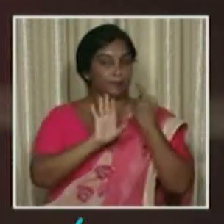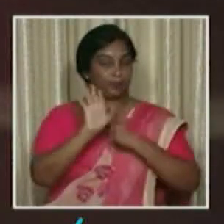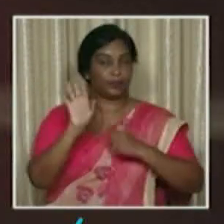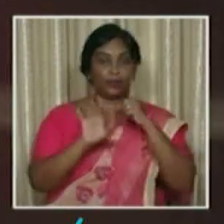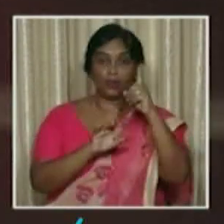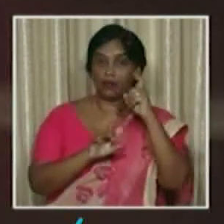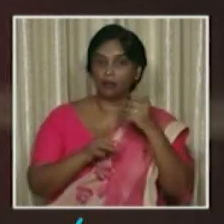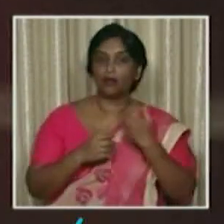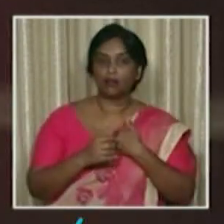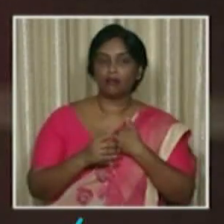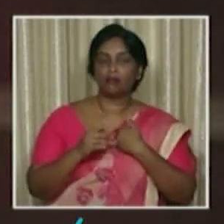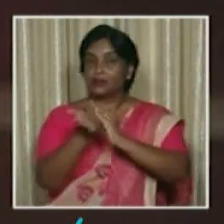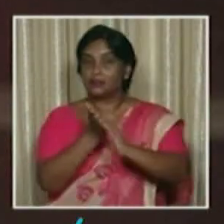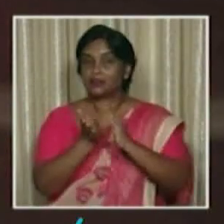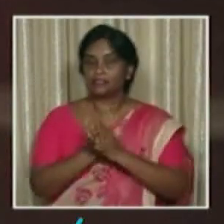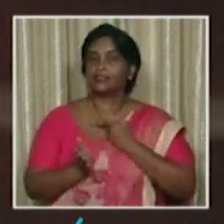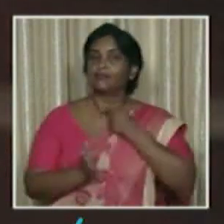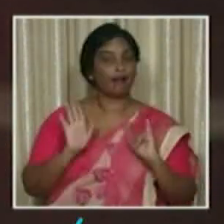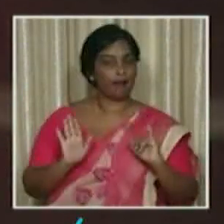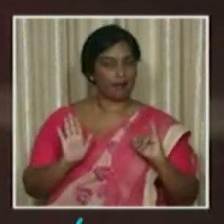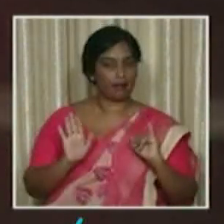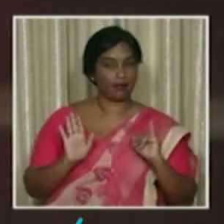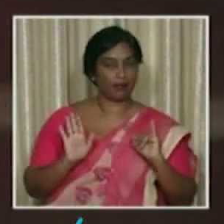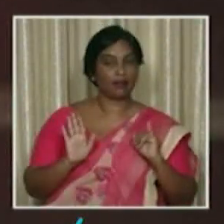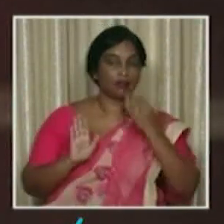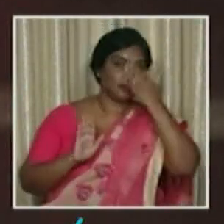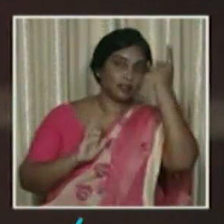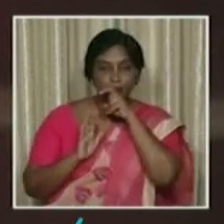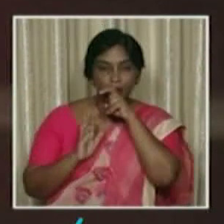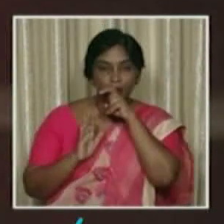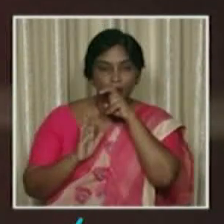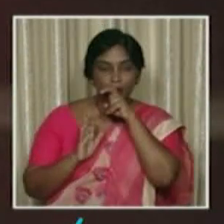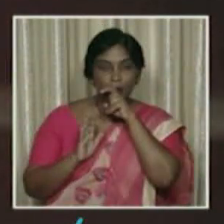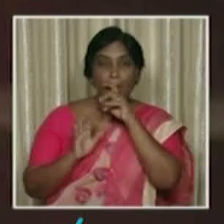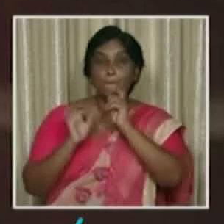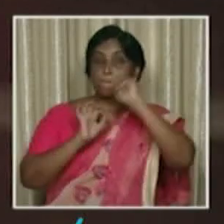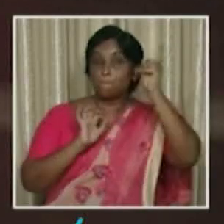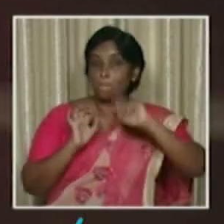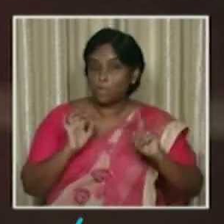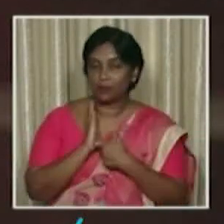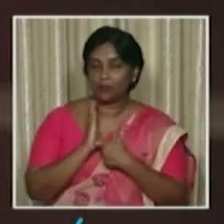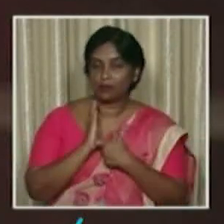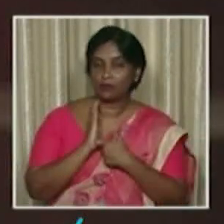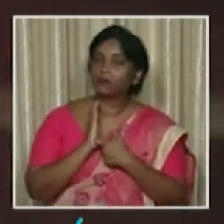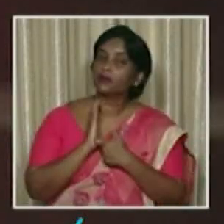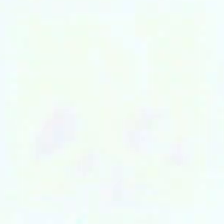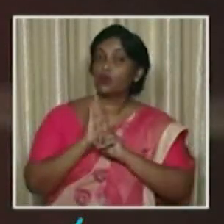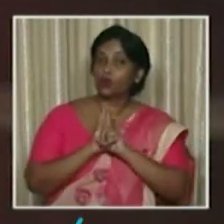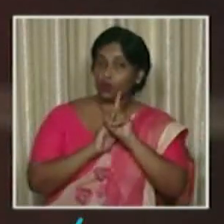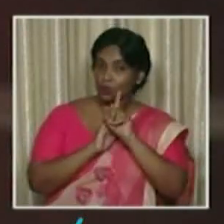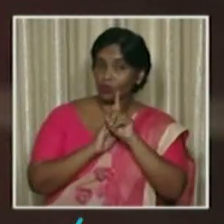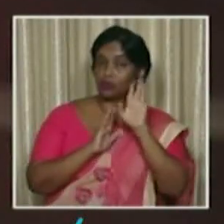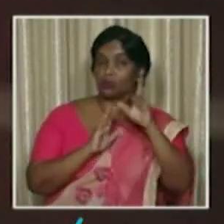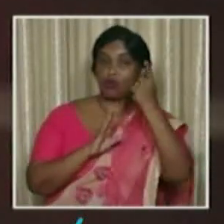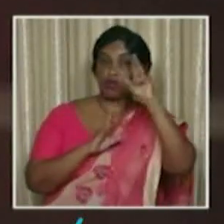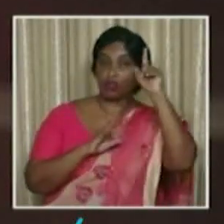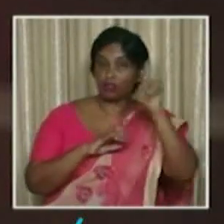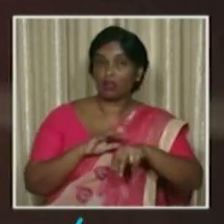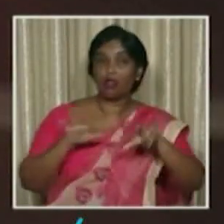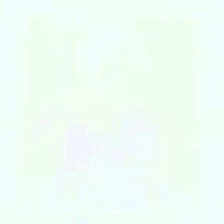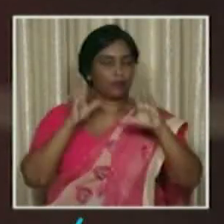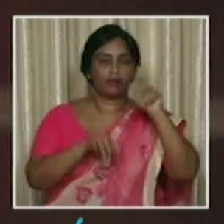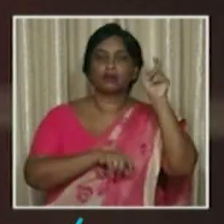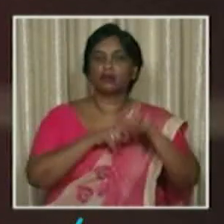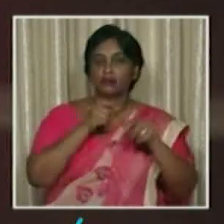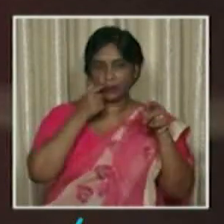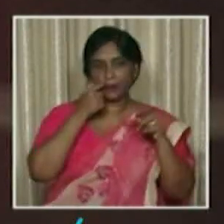මම මොබයිල් සර්විස් ජංගම සේවා හයක් කරා. ඥාපනයේ කිලිනොච්චියේ මඩකලපුවේ තිරිකුණාමලේ උතුරේ ඉන්නවා 12800කට වැඩිය